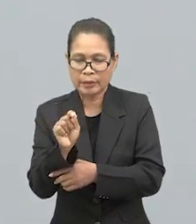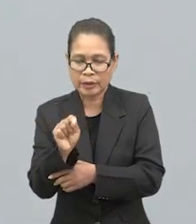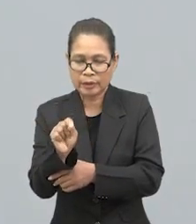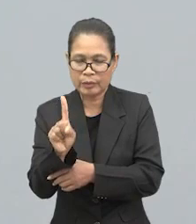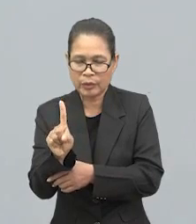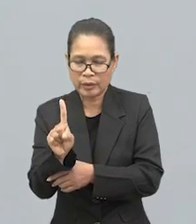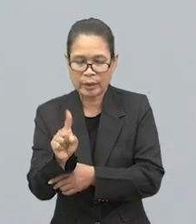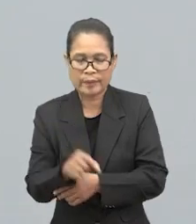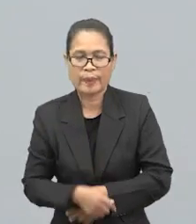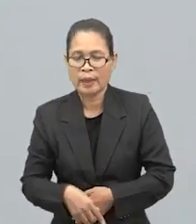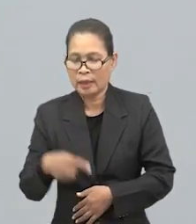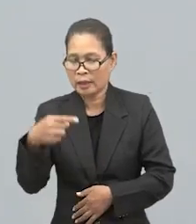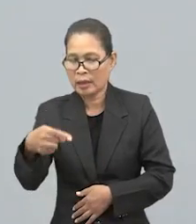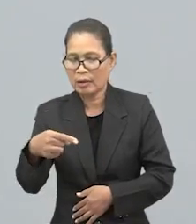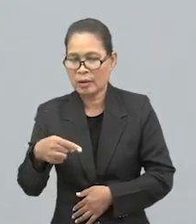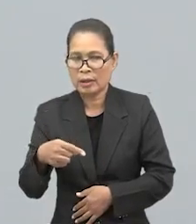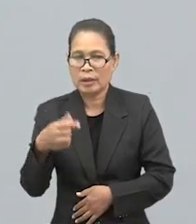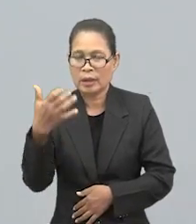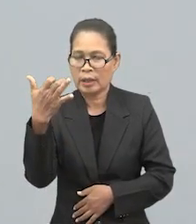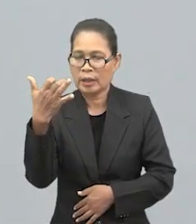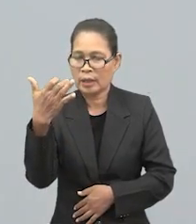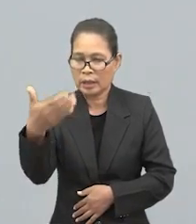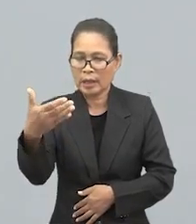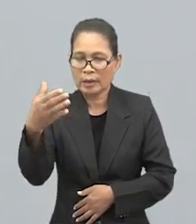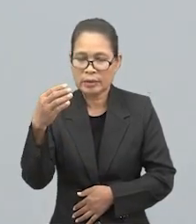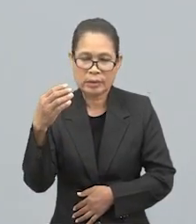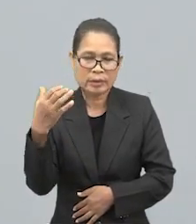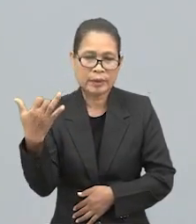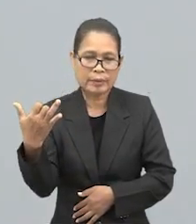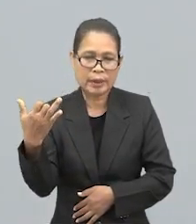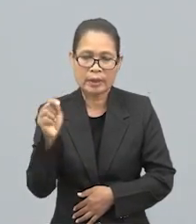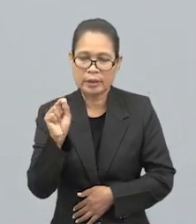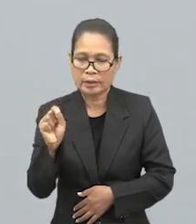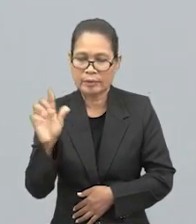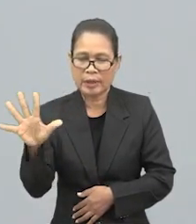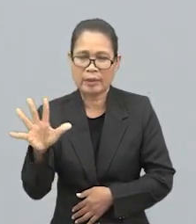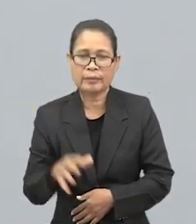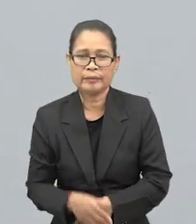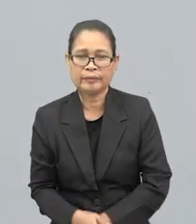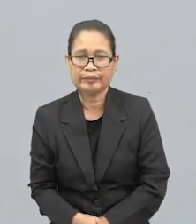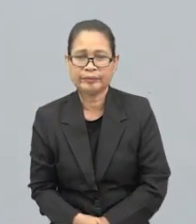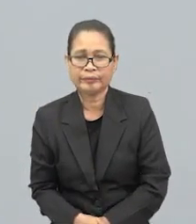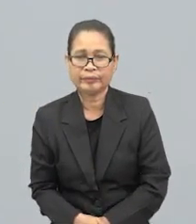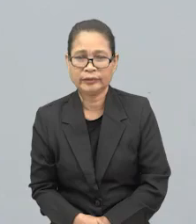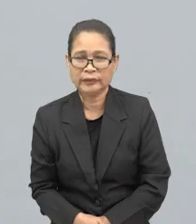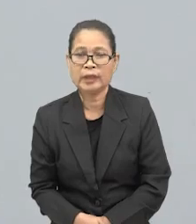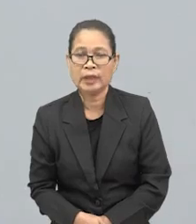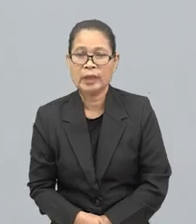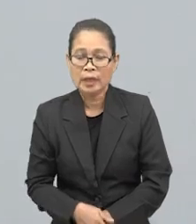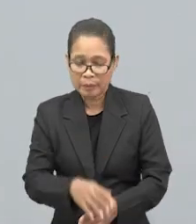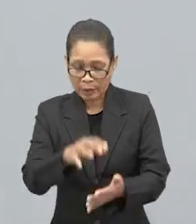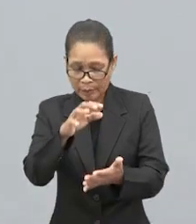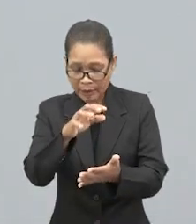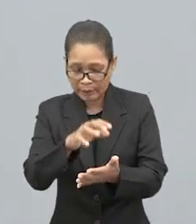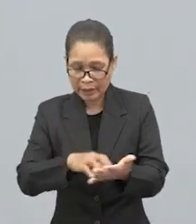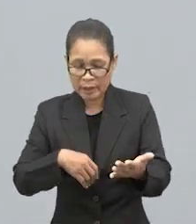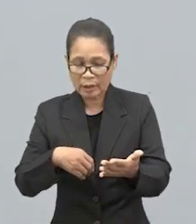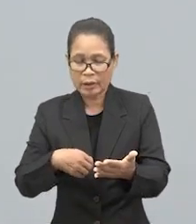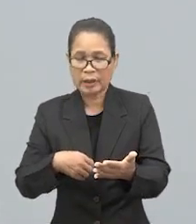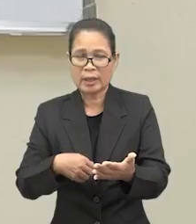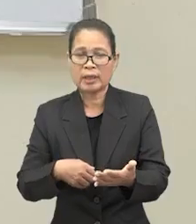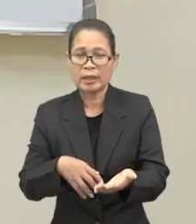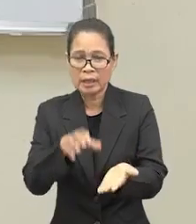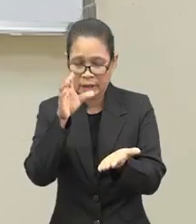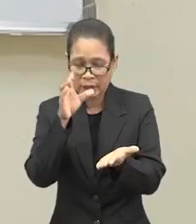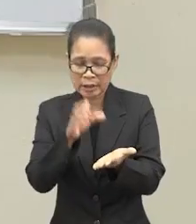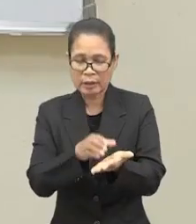pram chạy muối đỏ cao sắp phẩm pi chạy pram chà chìa bà mà vị thị